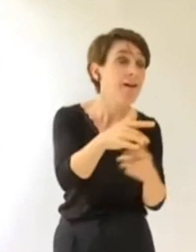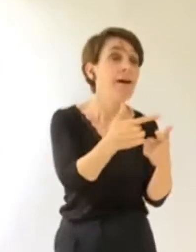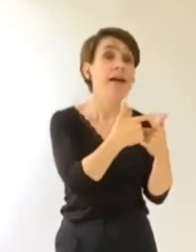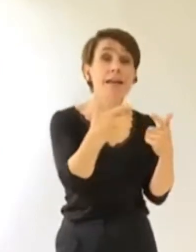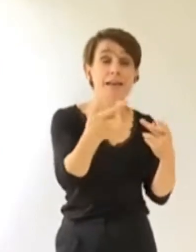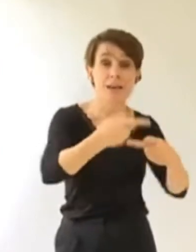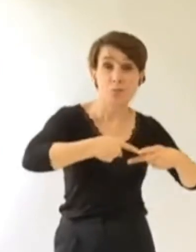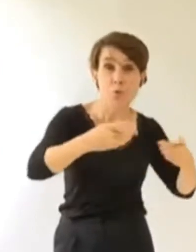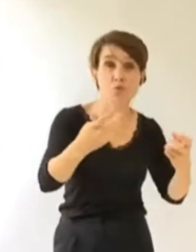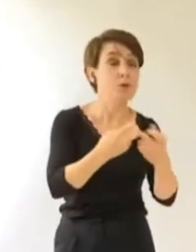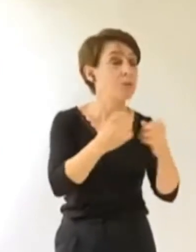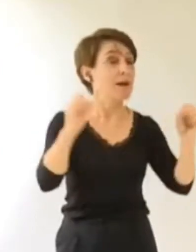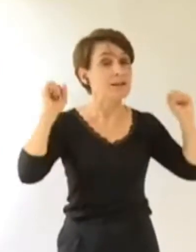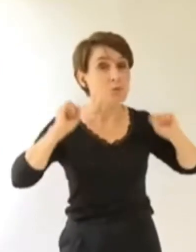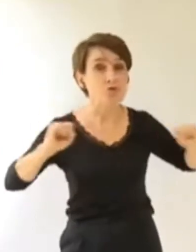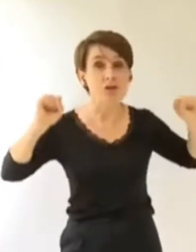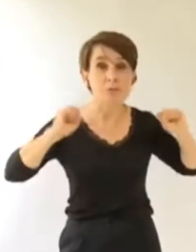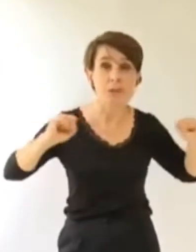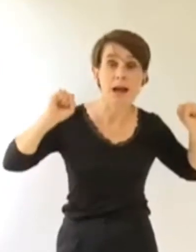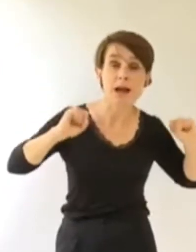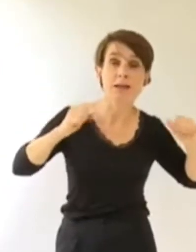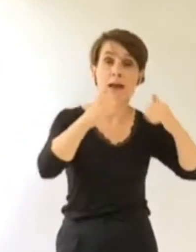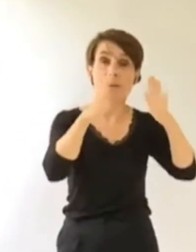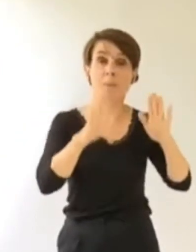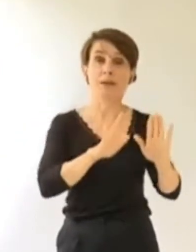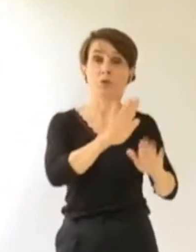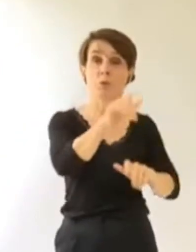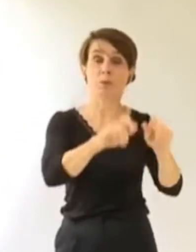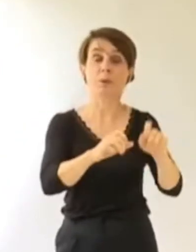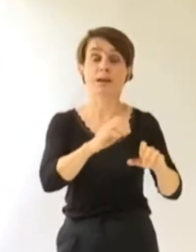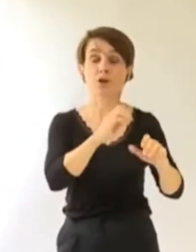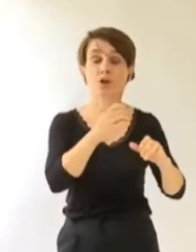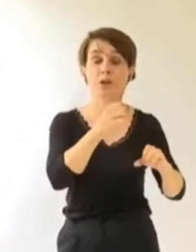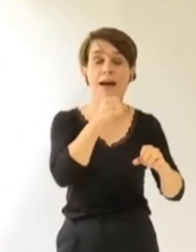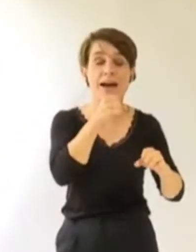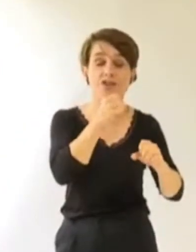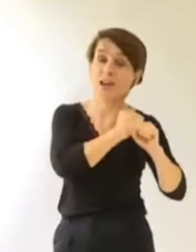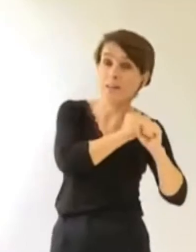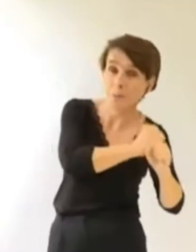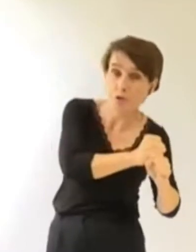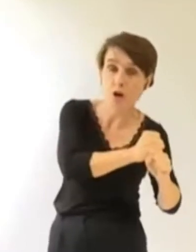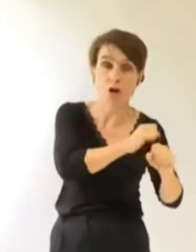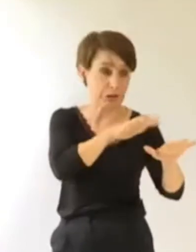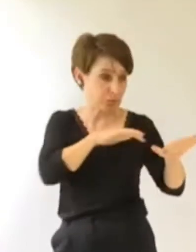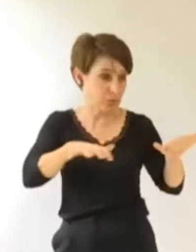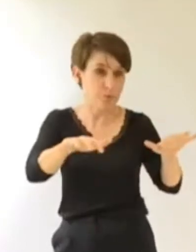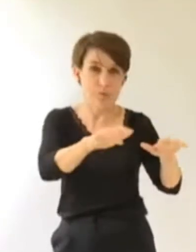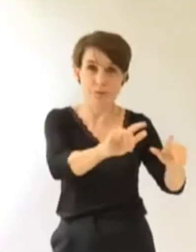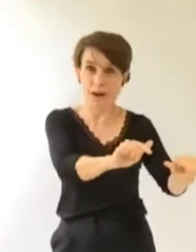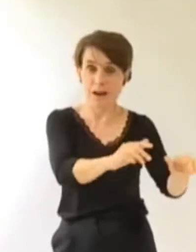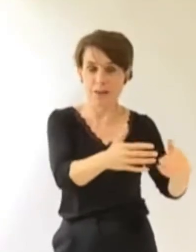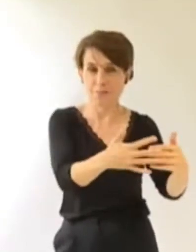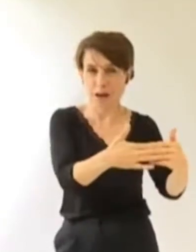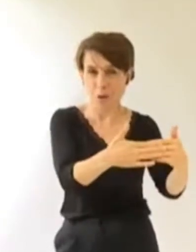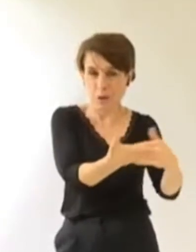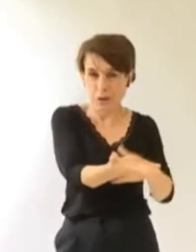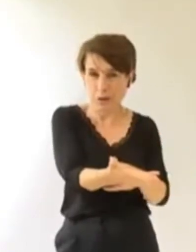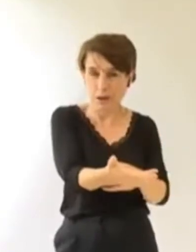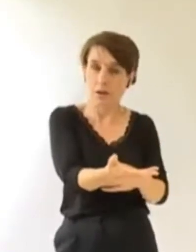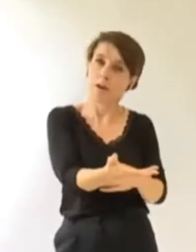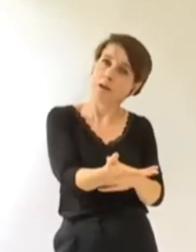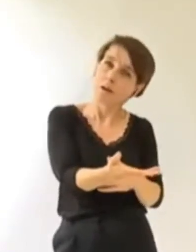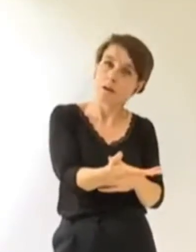type gymnase et maison pour personnes âgées dépendantes. Et je peux vous dire qu'en la matière, c'est autre